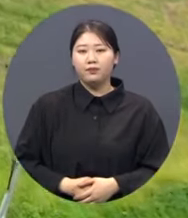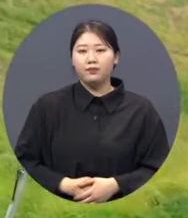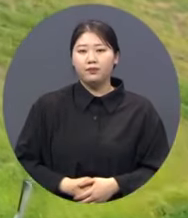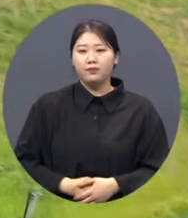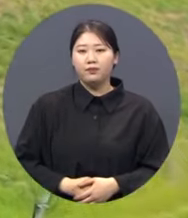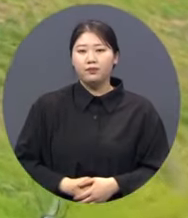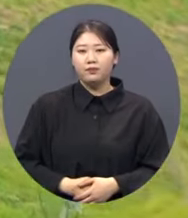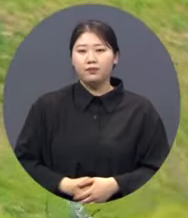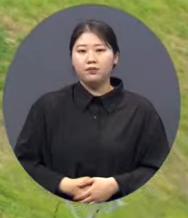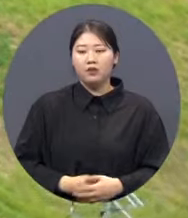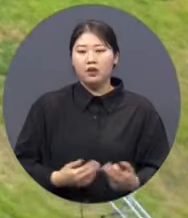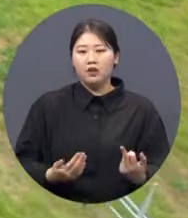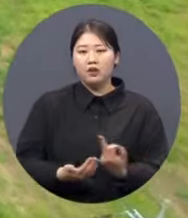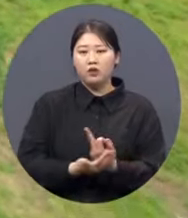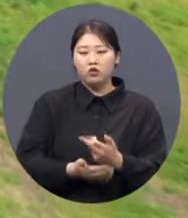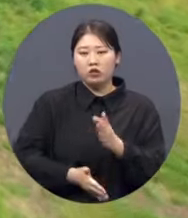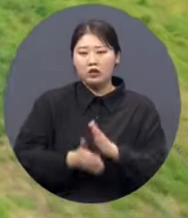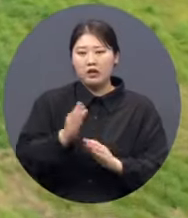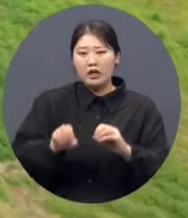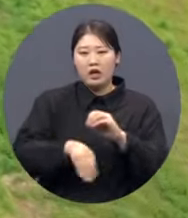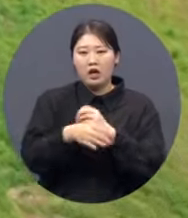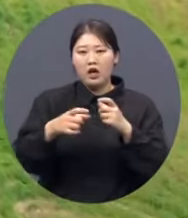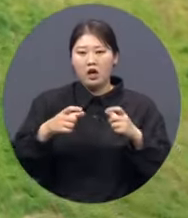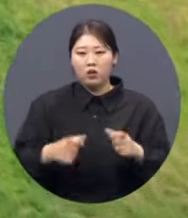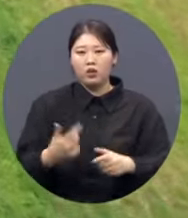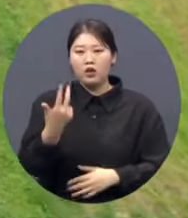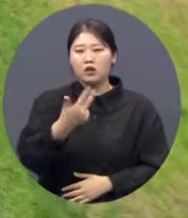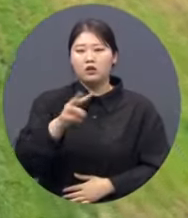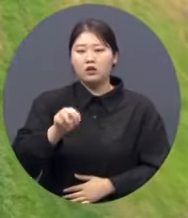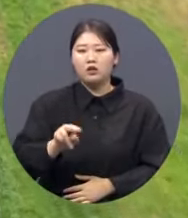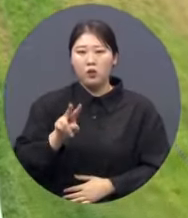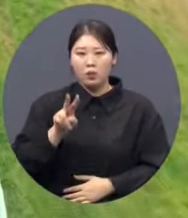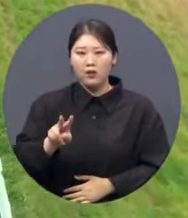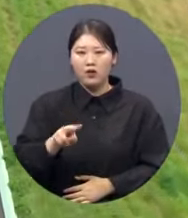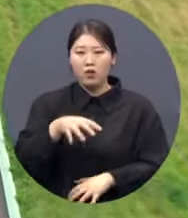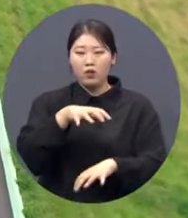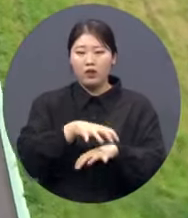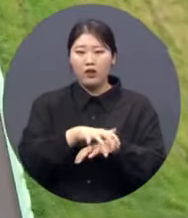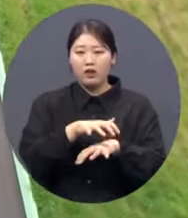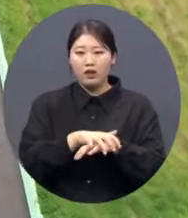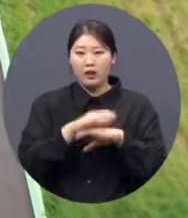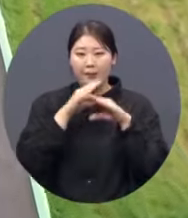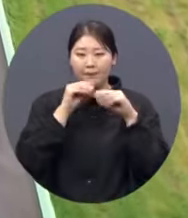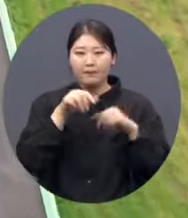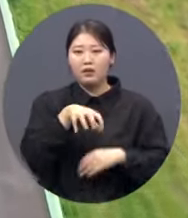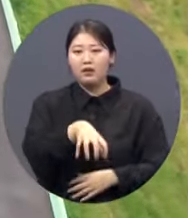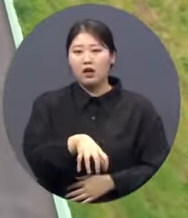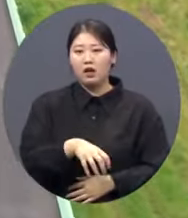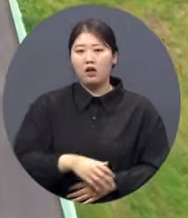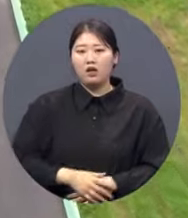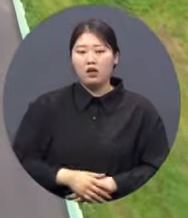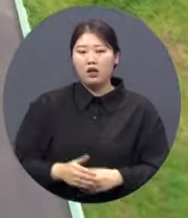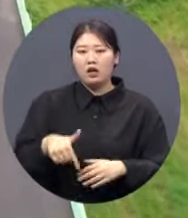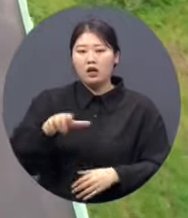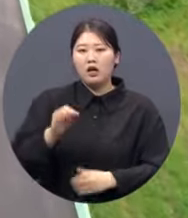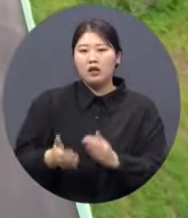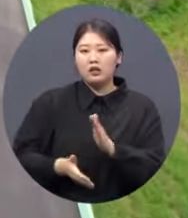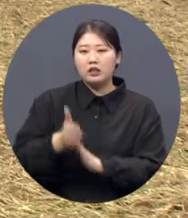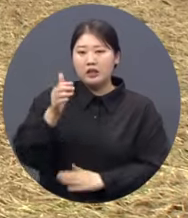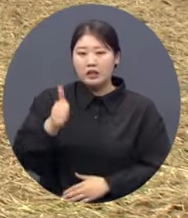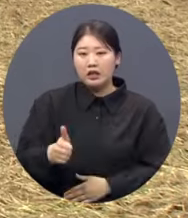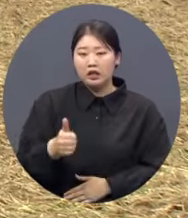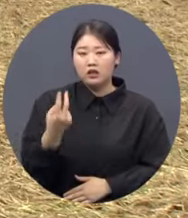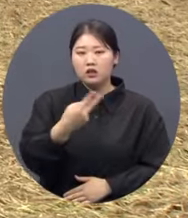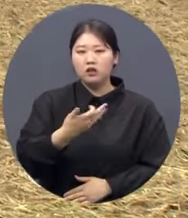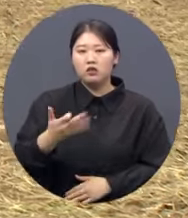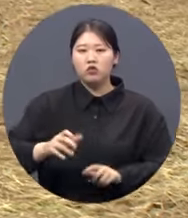기자입니다 제주시 아라동에 위치한 7천여 제곱미터에 이르는 농지입니다 강병삼 시장은 지난 2019년이